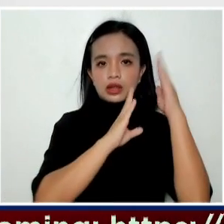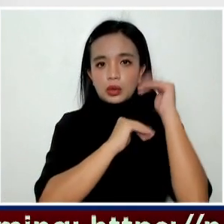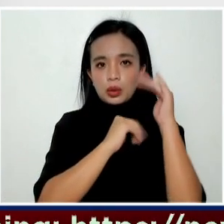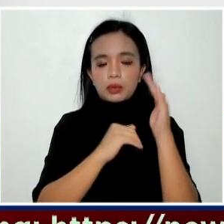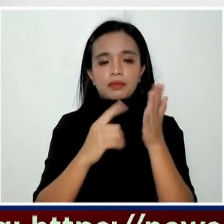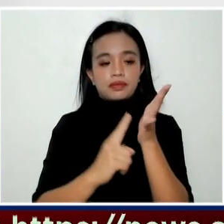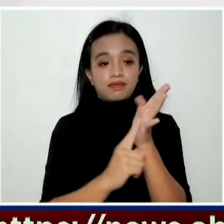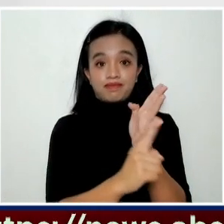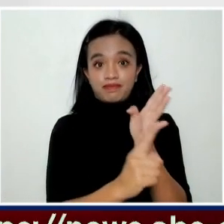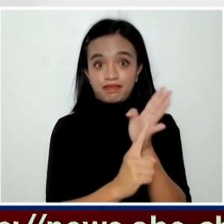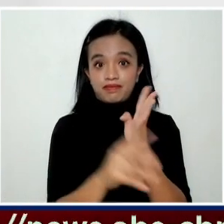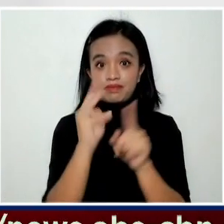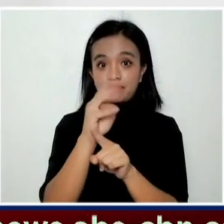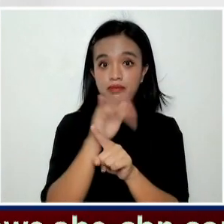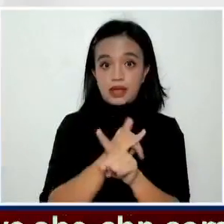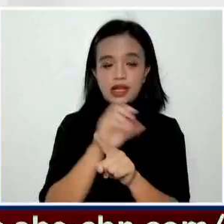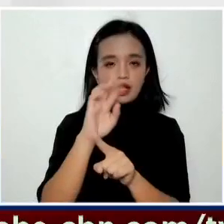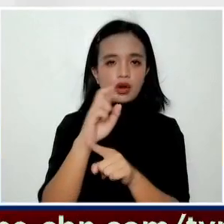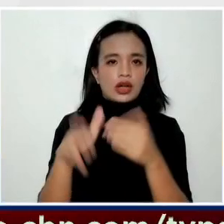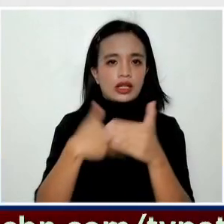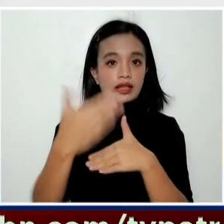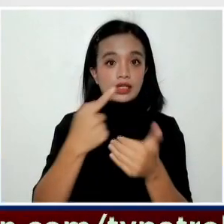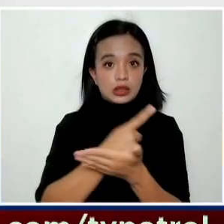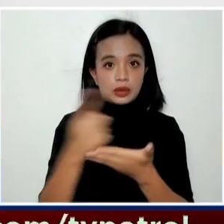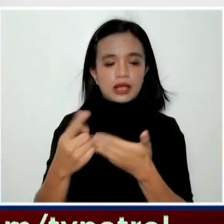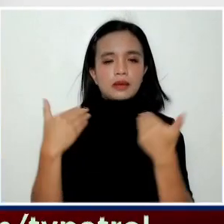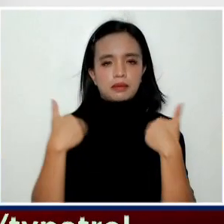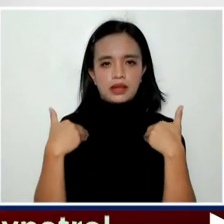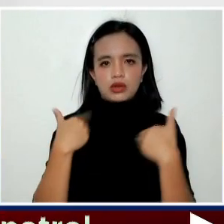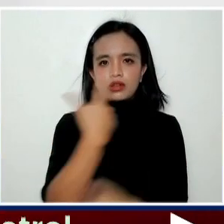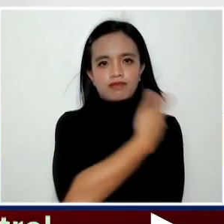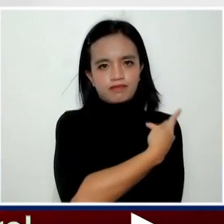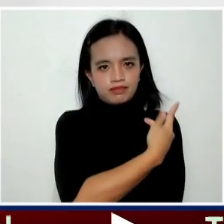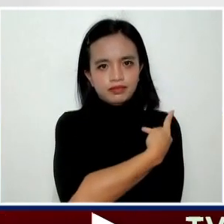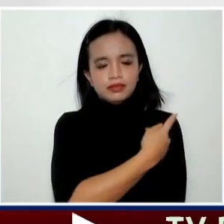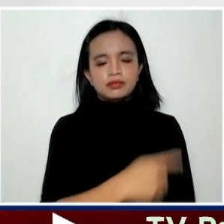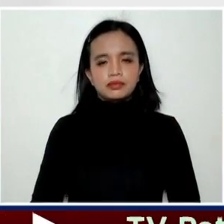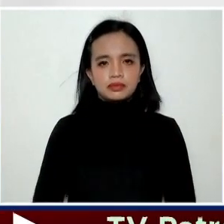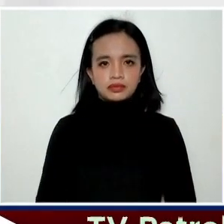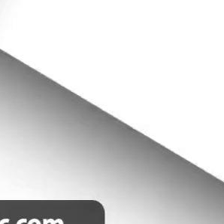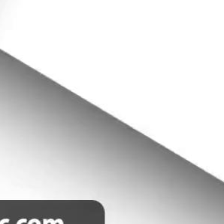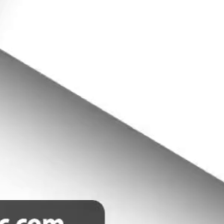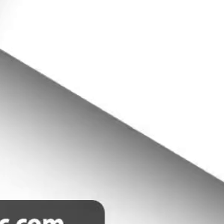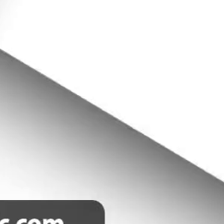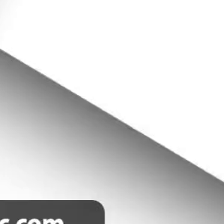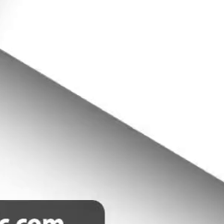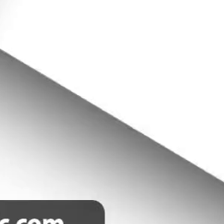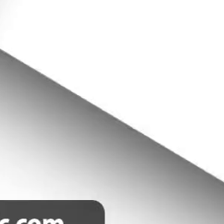buwan o sa susunod na linggo. Willard Cheng, ABS-CBN News.